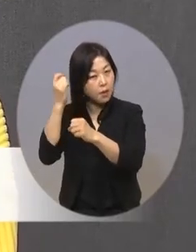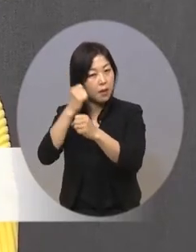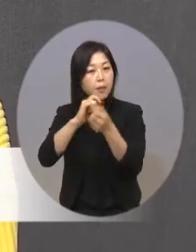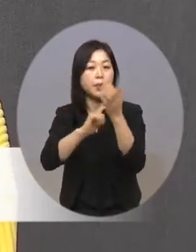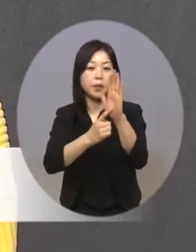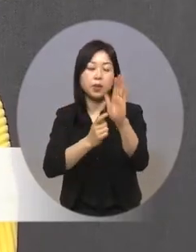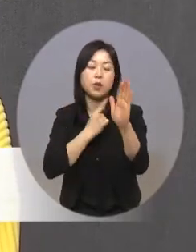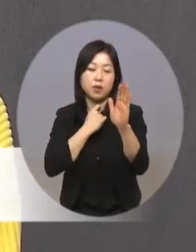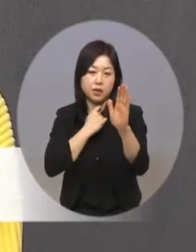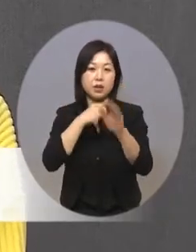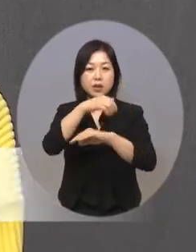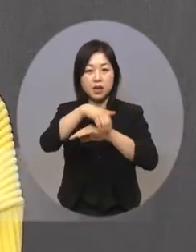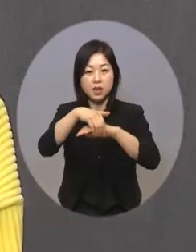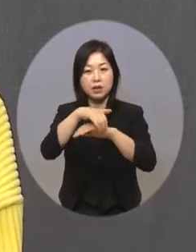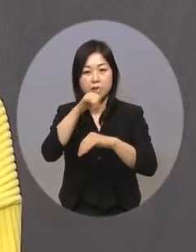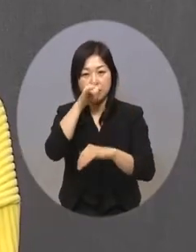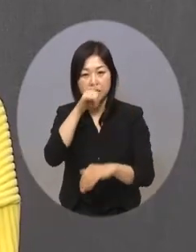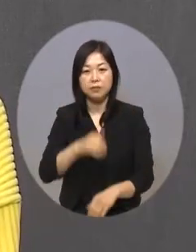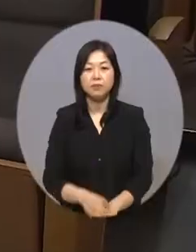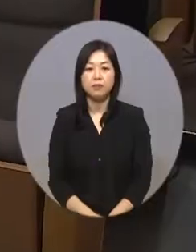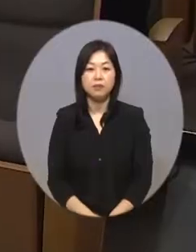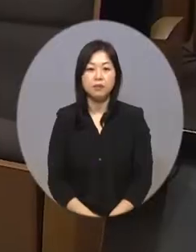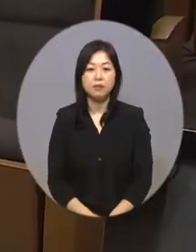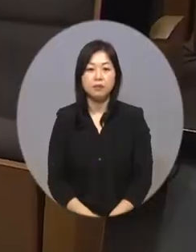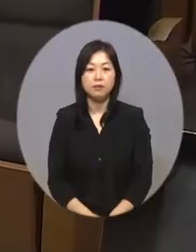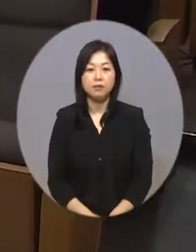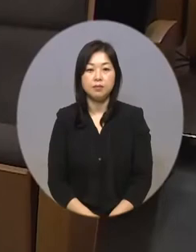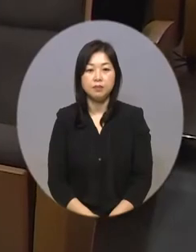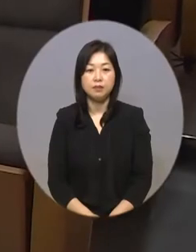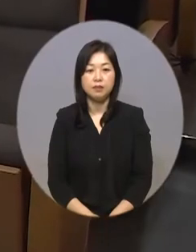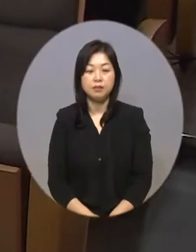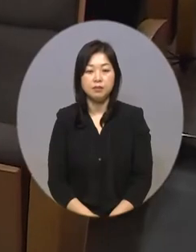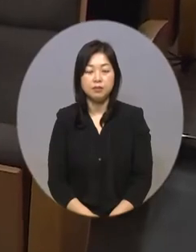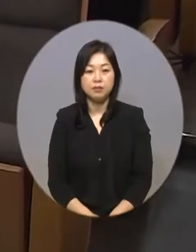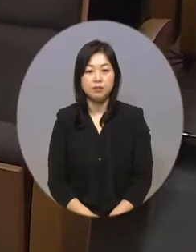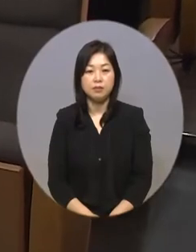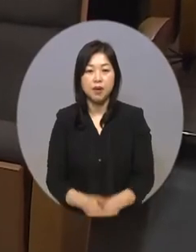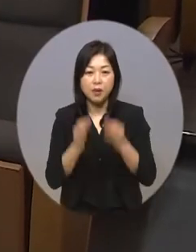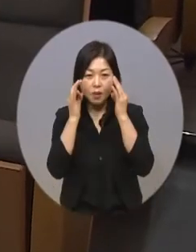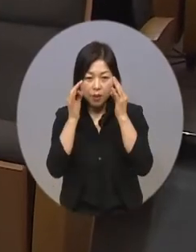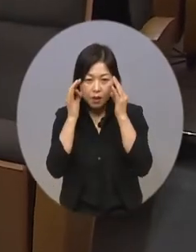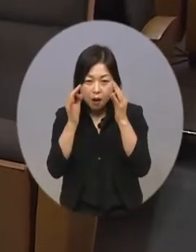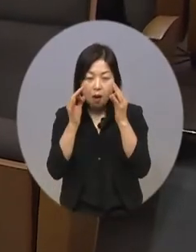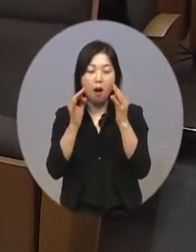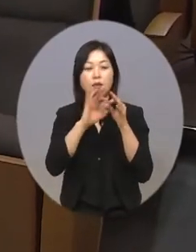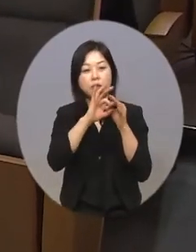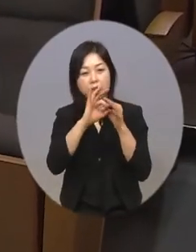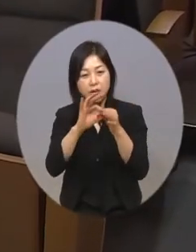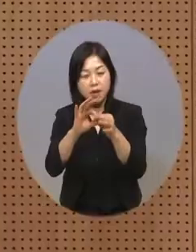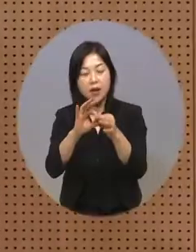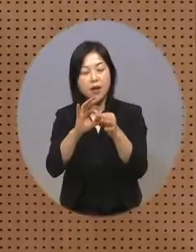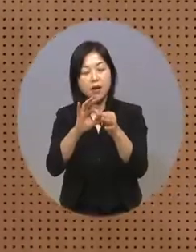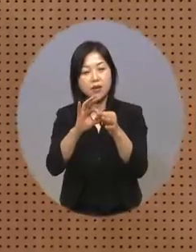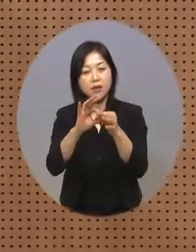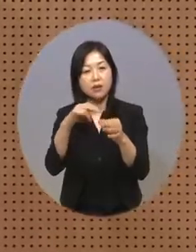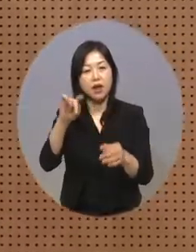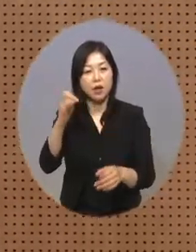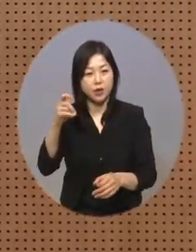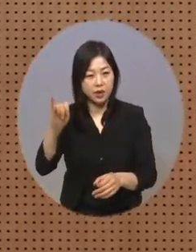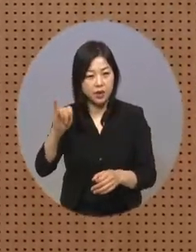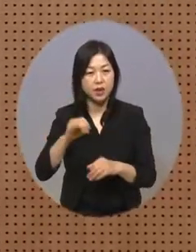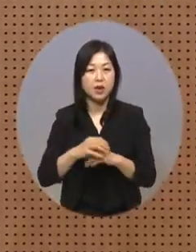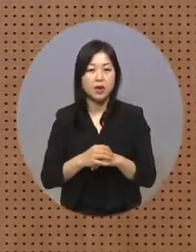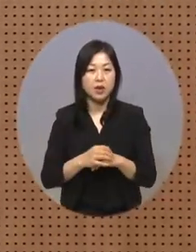앞으로 계획을 하고 있습니다. 도전을 이어가고 있는 사오리. 끝으로 수어 아티스트에 대한